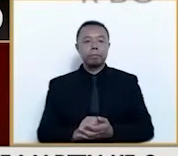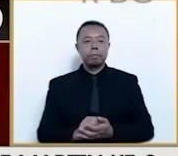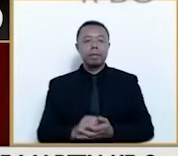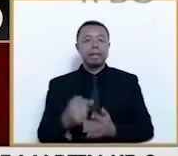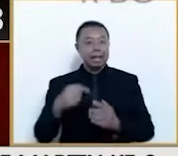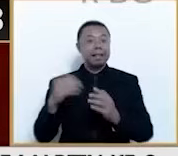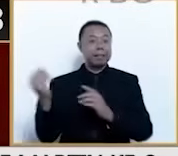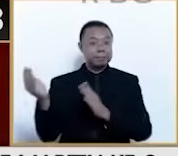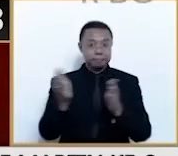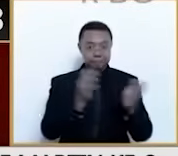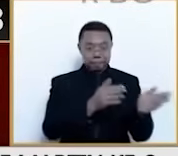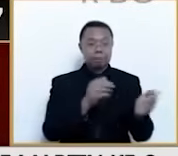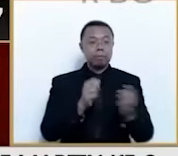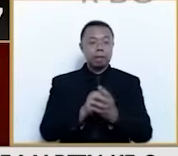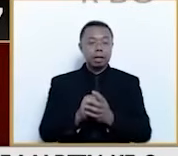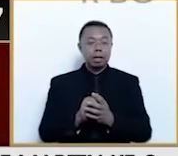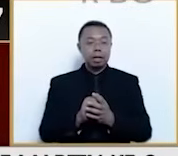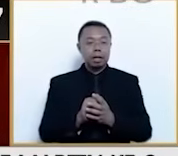Saya lanjutkan ya.